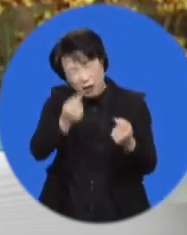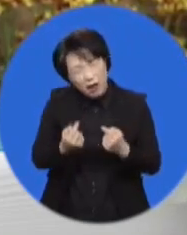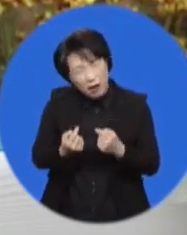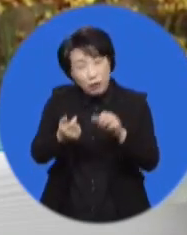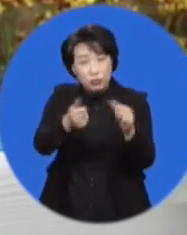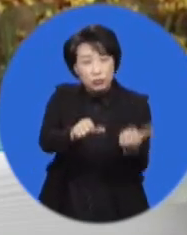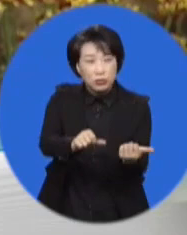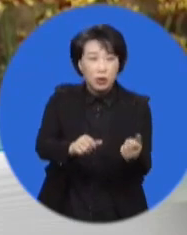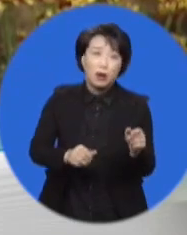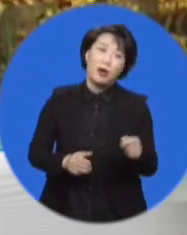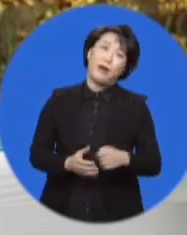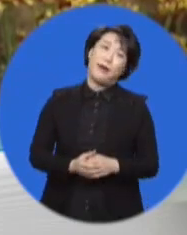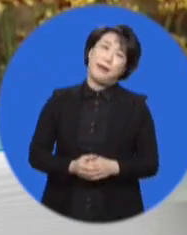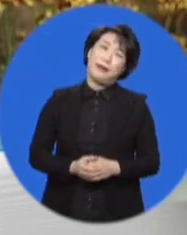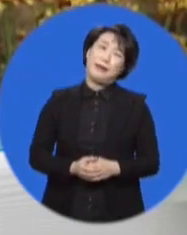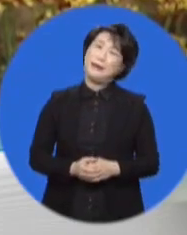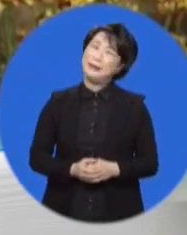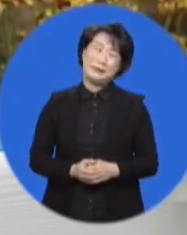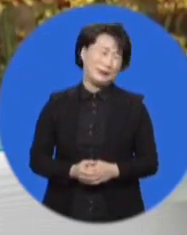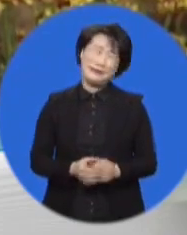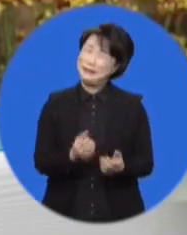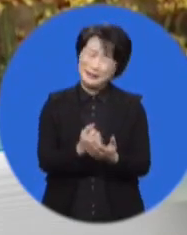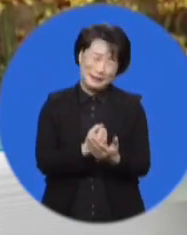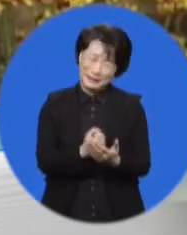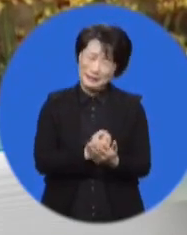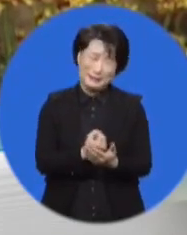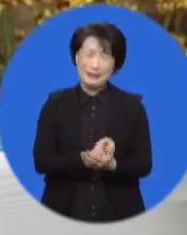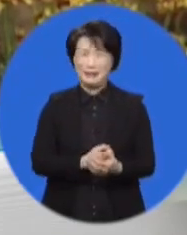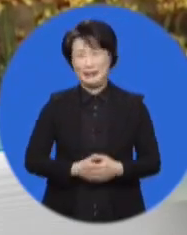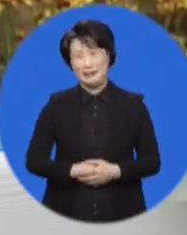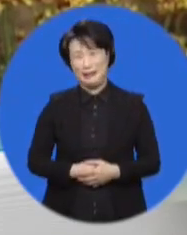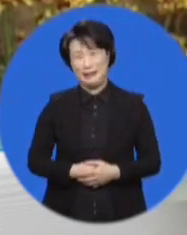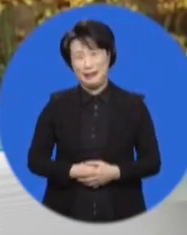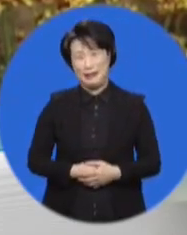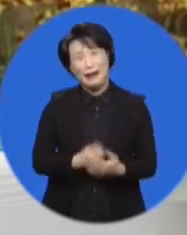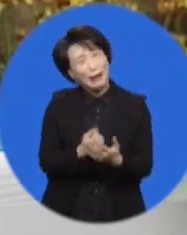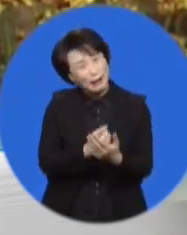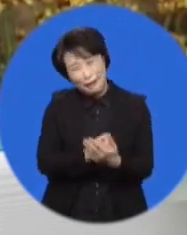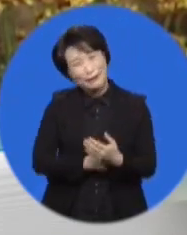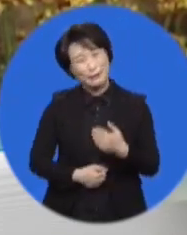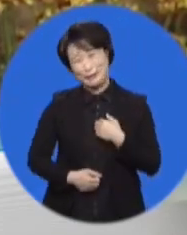먹어 죽으면 얼마나 안타깝겠느냐.